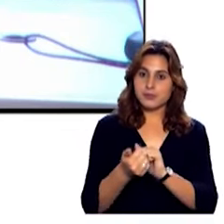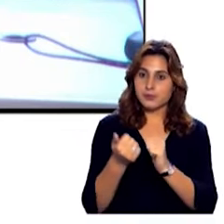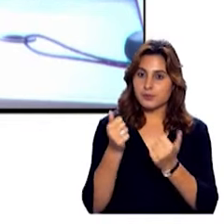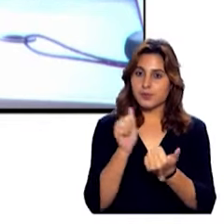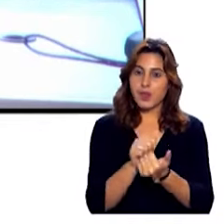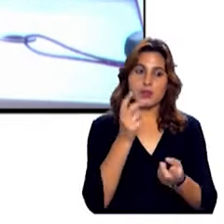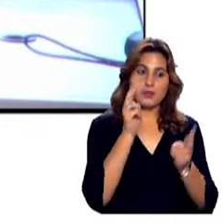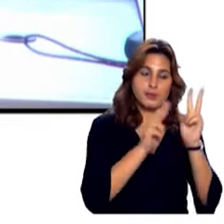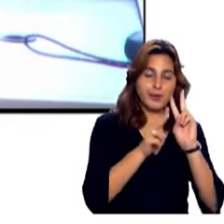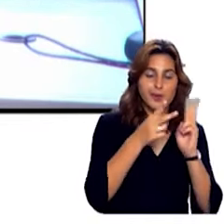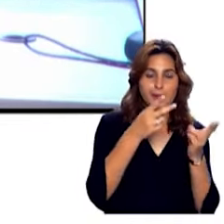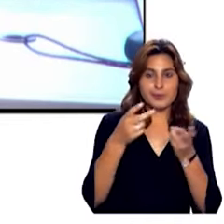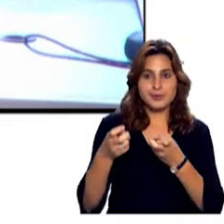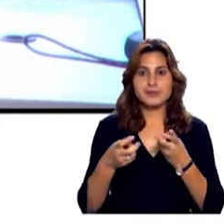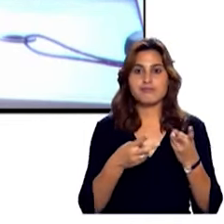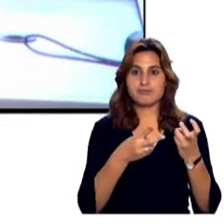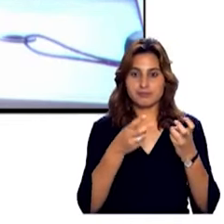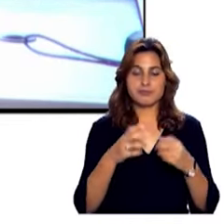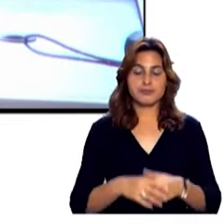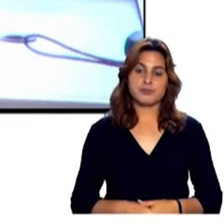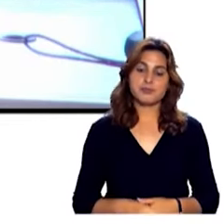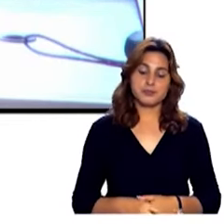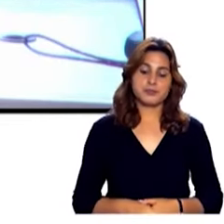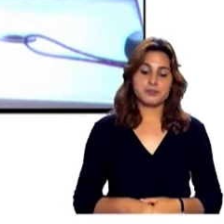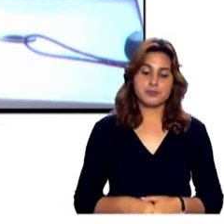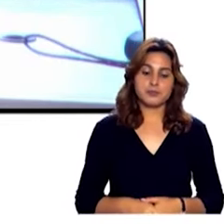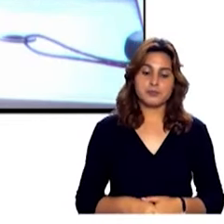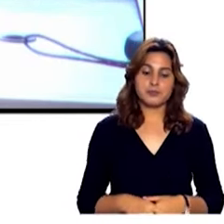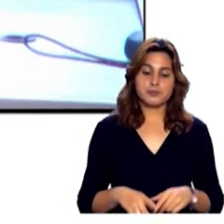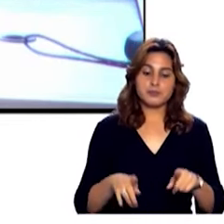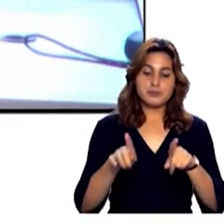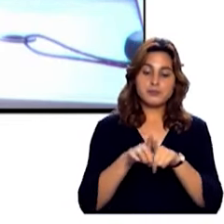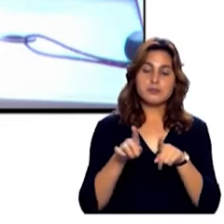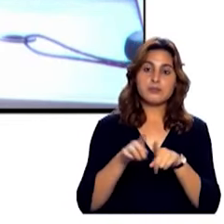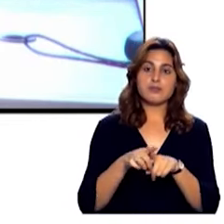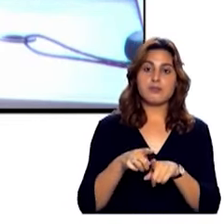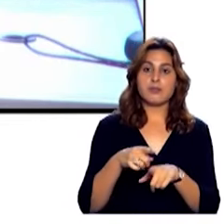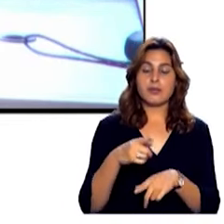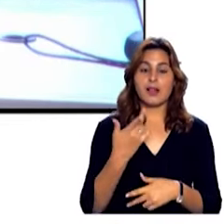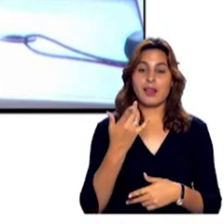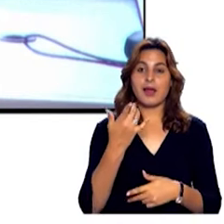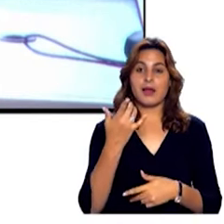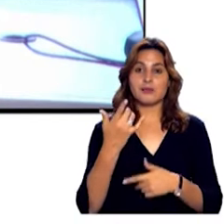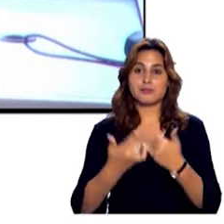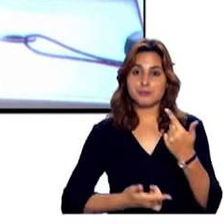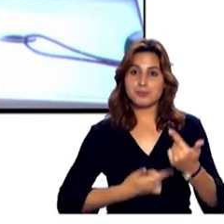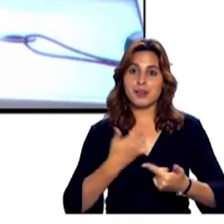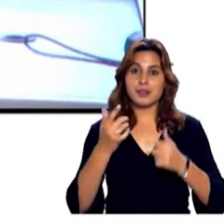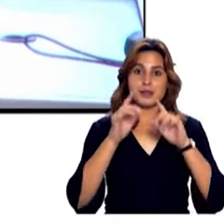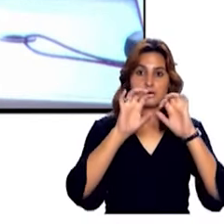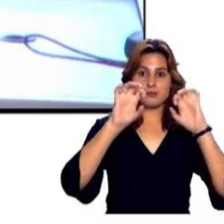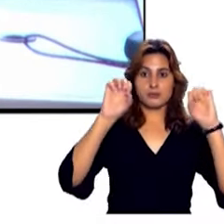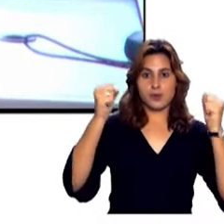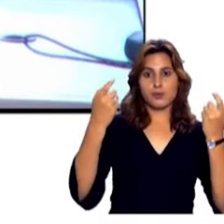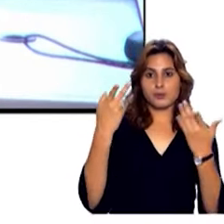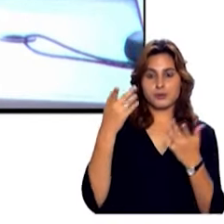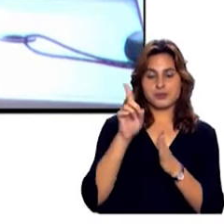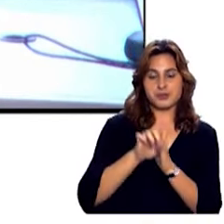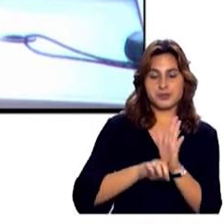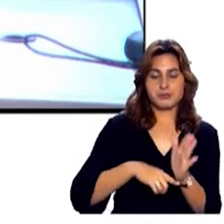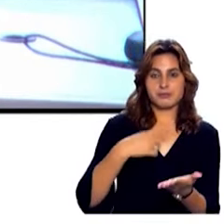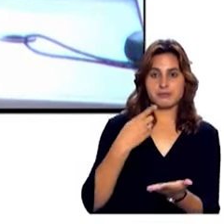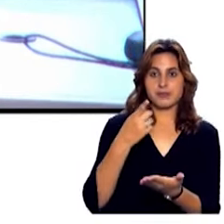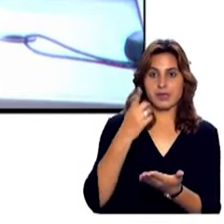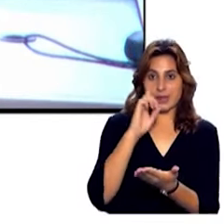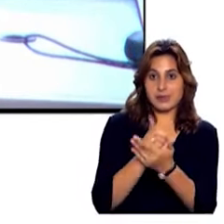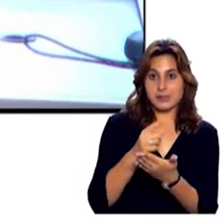penser la fonction de la cour de cassation de mani globale comme Tera vbi nous l'a DIT juste Avant ET amne aussi